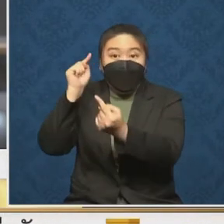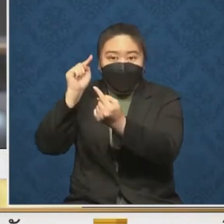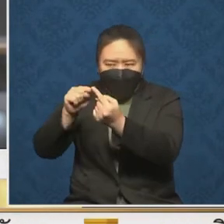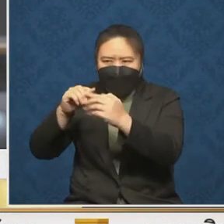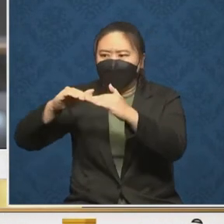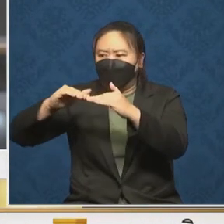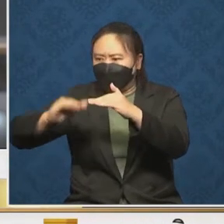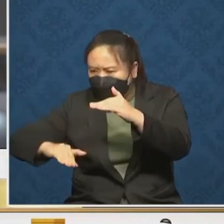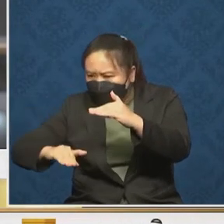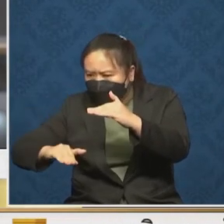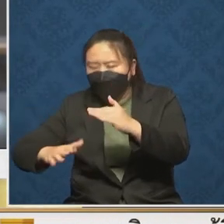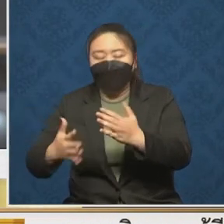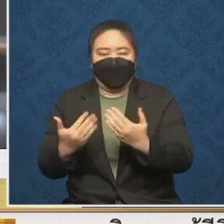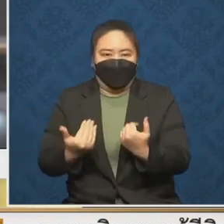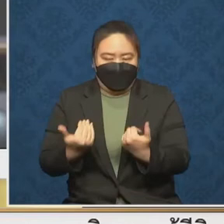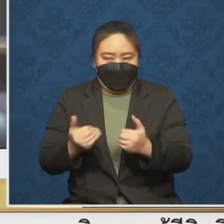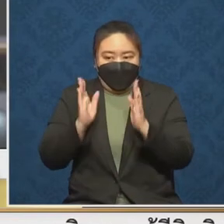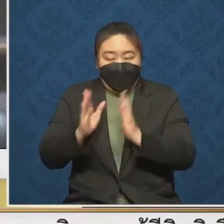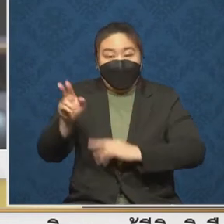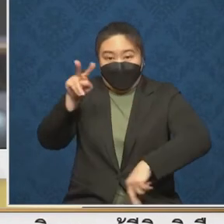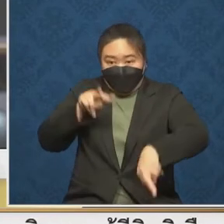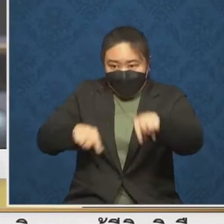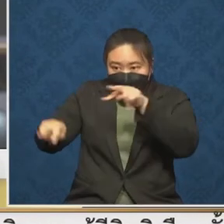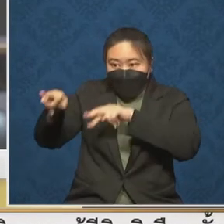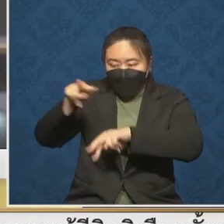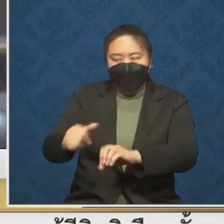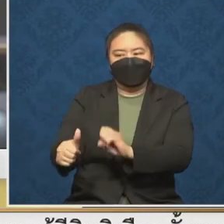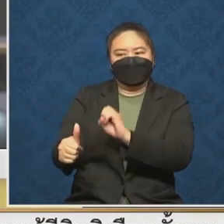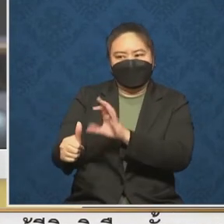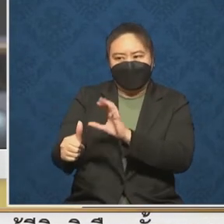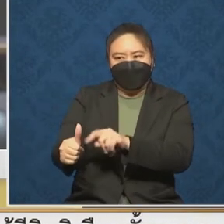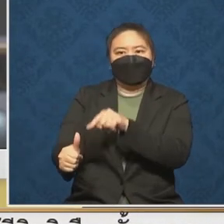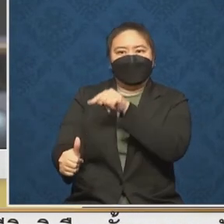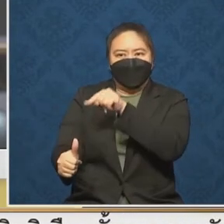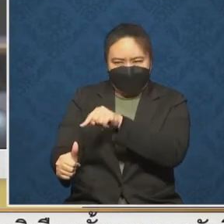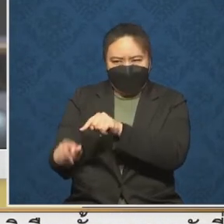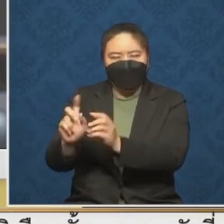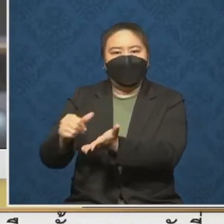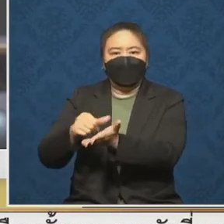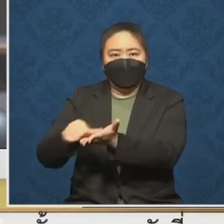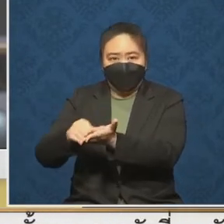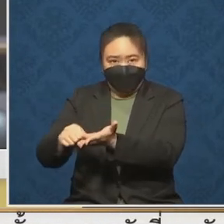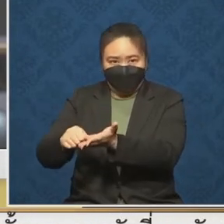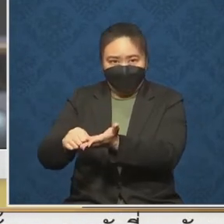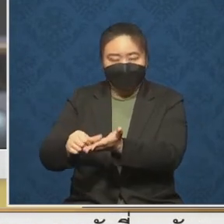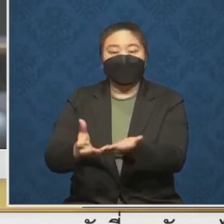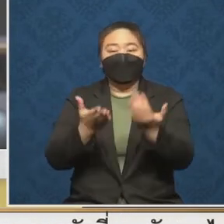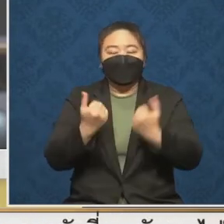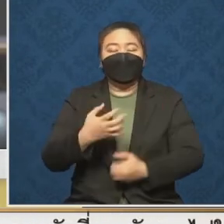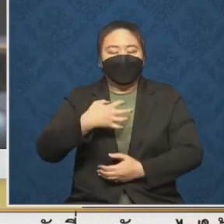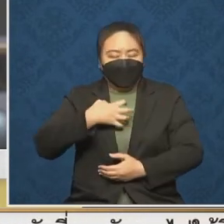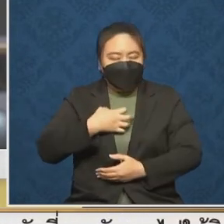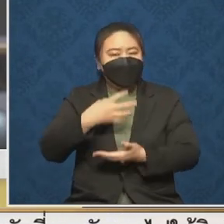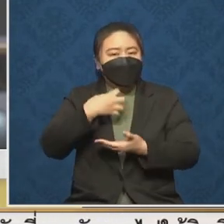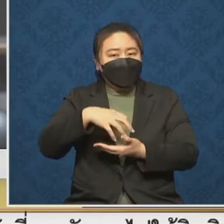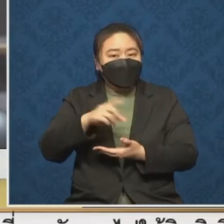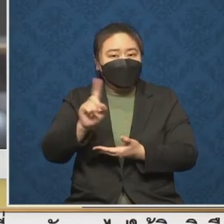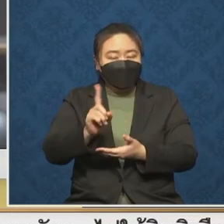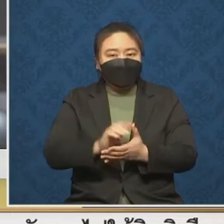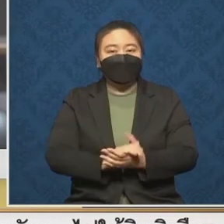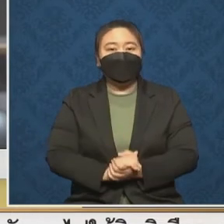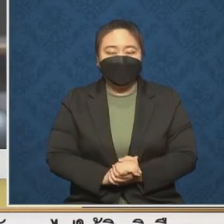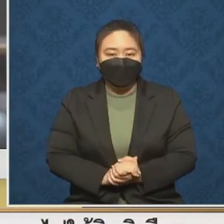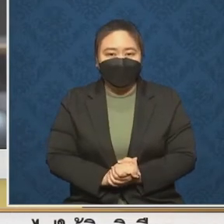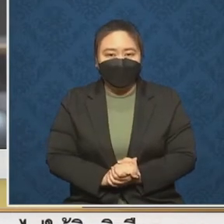อบให้ข้อเสนอของสตง.ให้ปรับปรุงประเด็นที่ผมอยากจะเรียนก็คือว่า